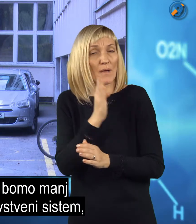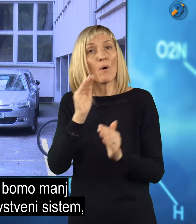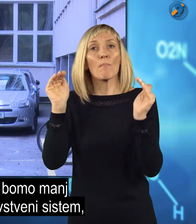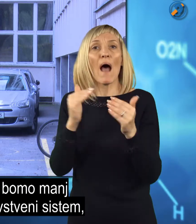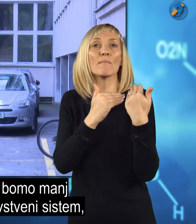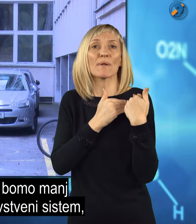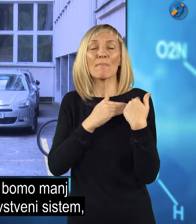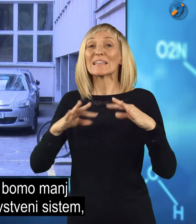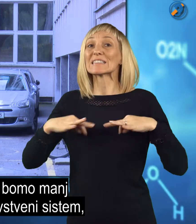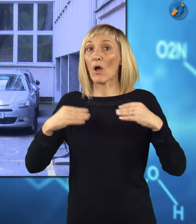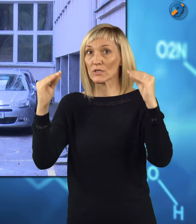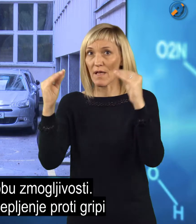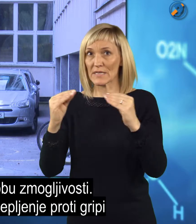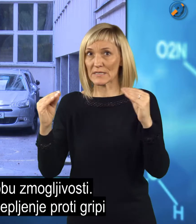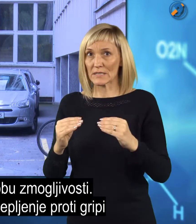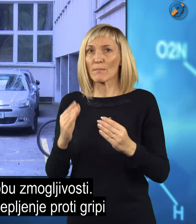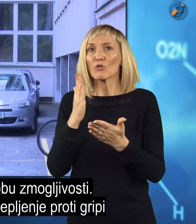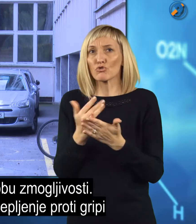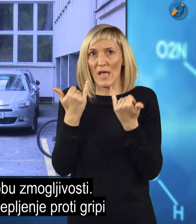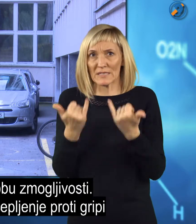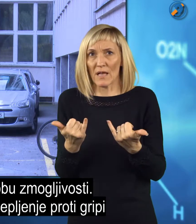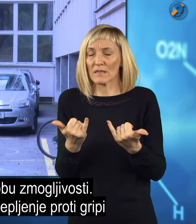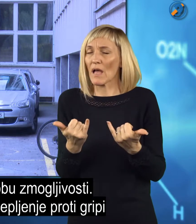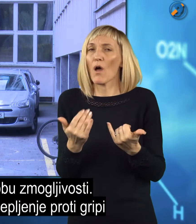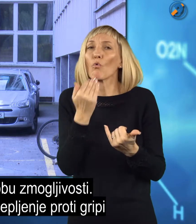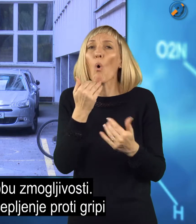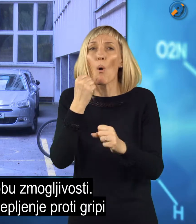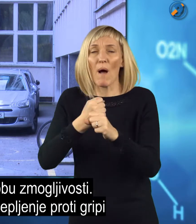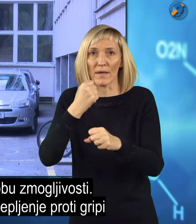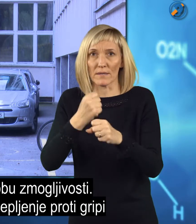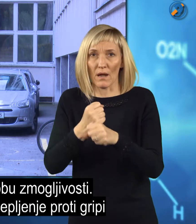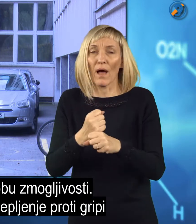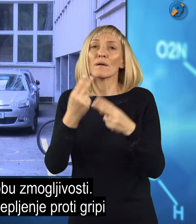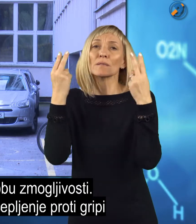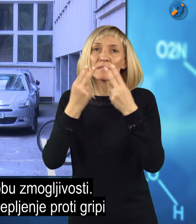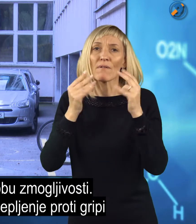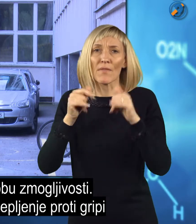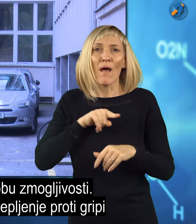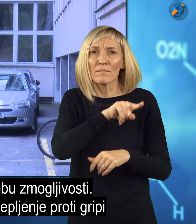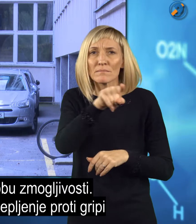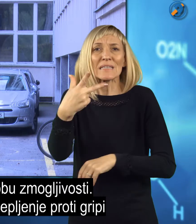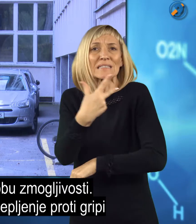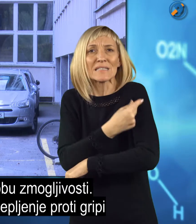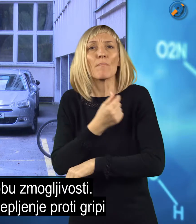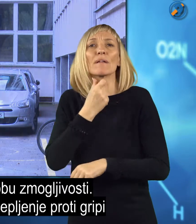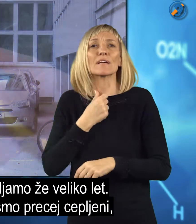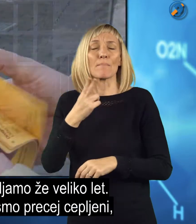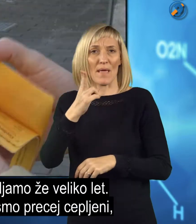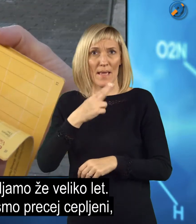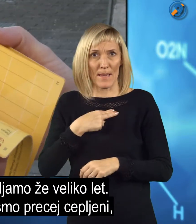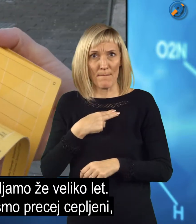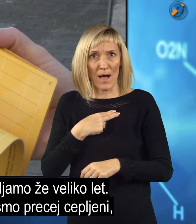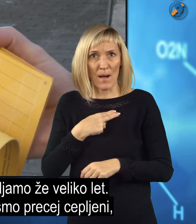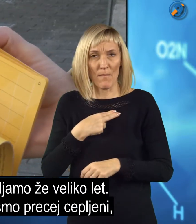manj obremenili zdravstveni sistem, ki je že zdaj na robu zmogljivosti. Tako da vsekakor cepljenje proti gripi